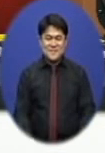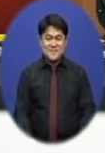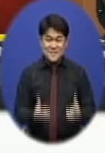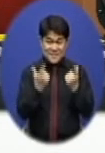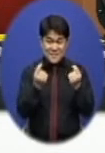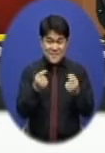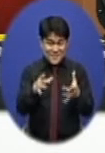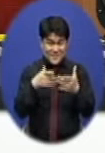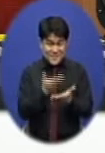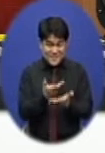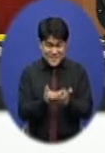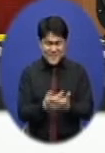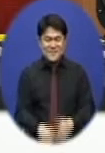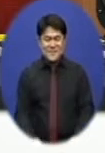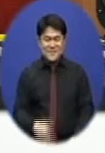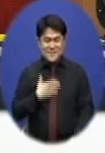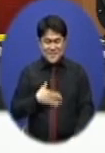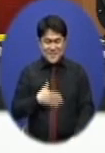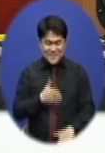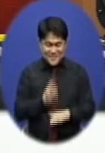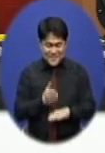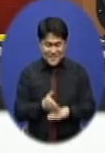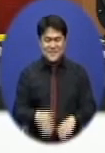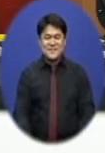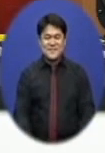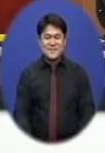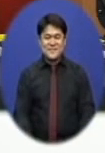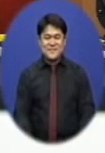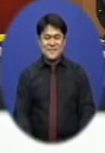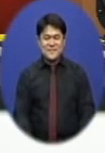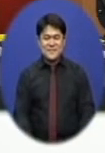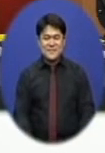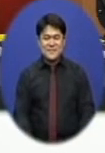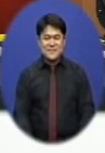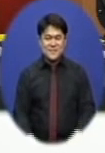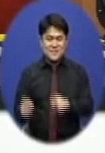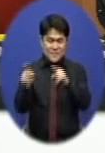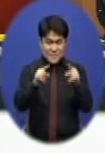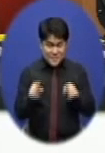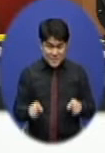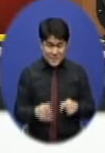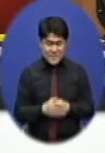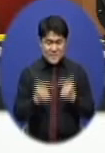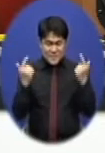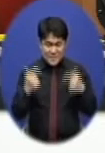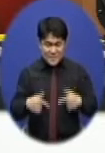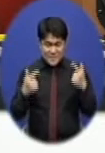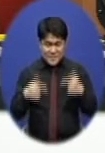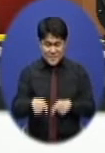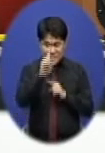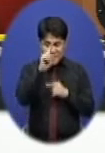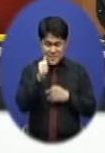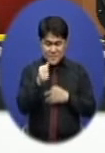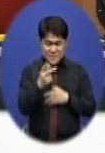꼭 부탁드릴게요. 예, 알았습니다. 예, 고맙습니다. 네. 전국에 네, 전국이나 이